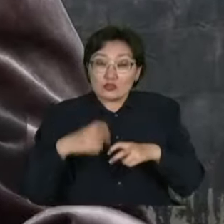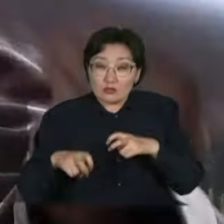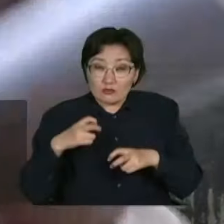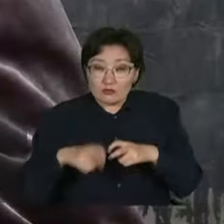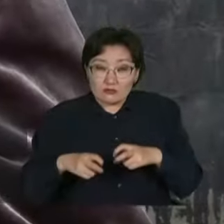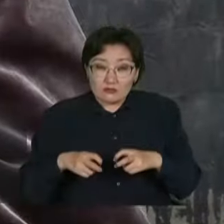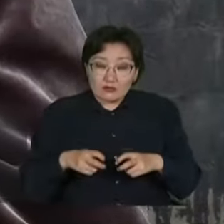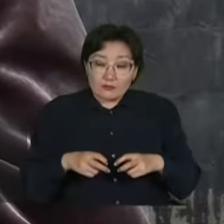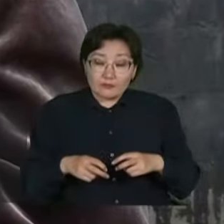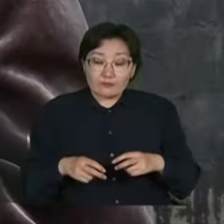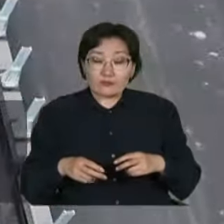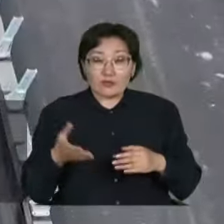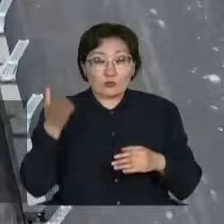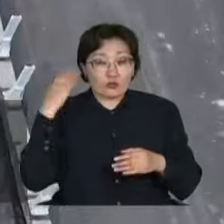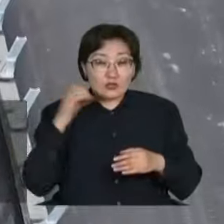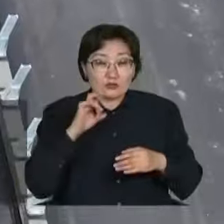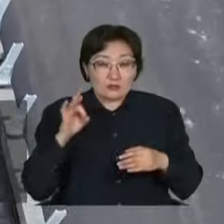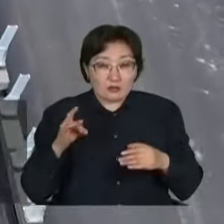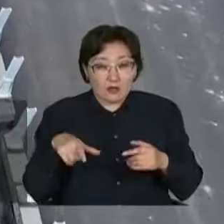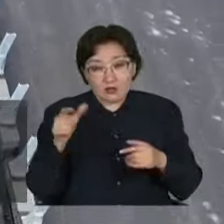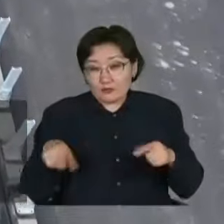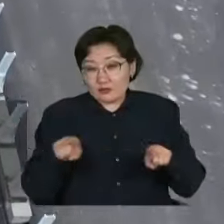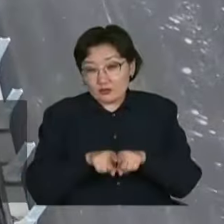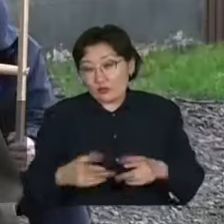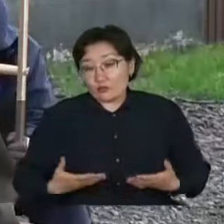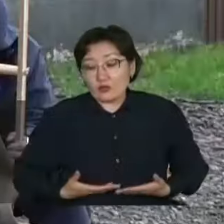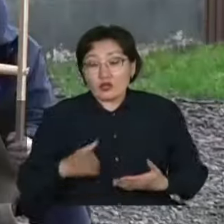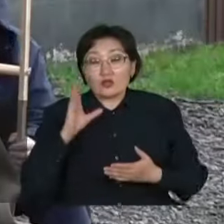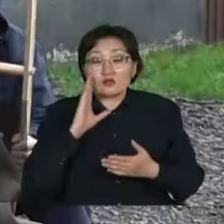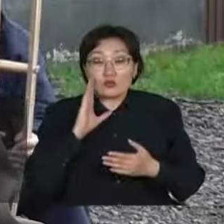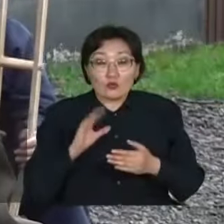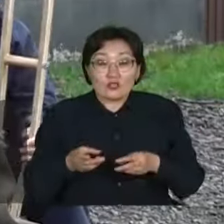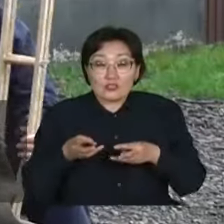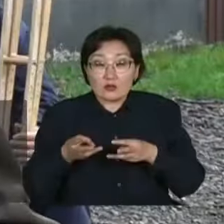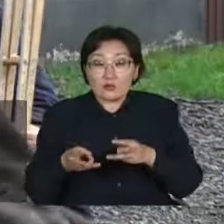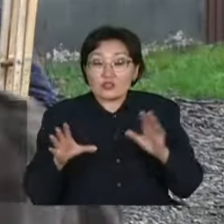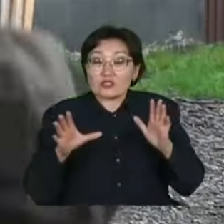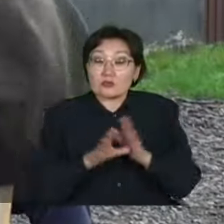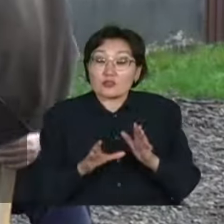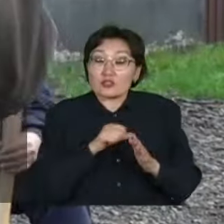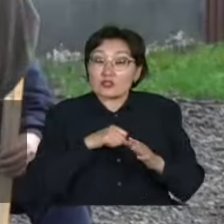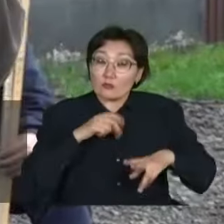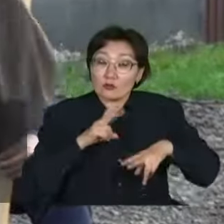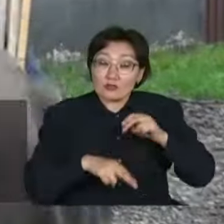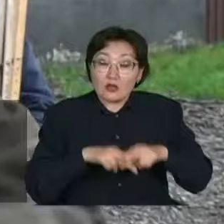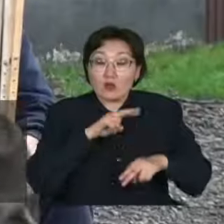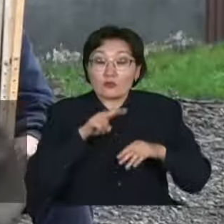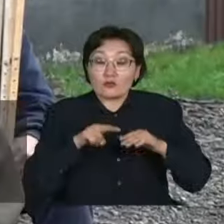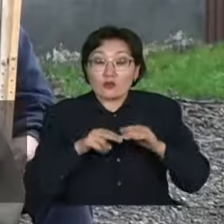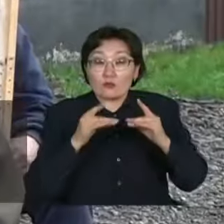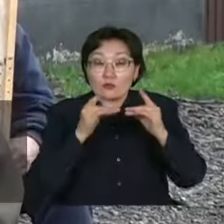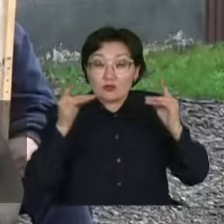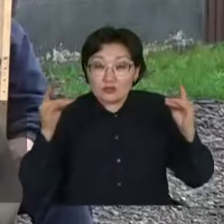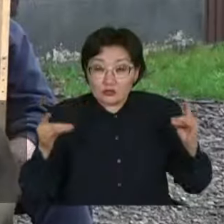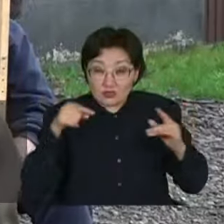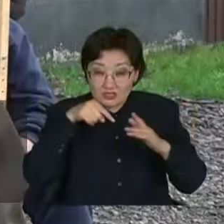бір бұрынғы заманның адамдарындай болып отырмыз қызым. Су келіп жатыр, су келіп жатыр. Светті өзіміз тартамыз, судың астында, мына мостың астында,